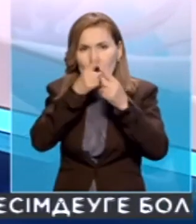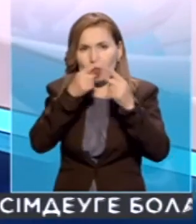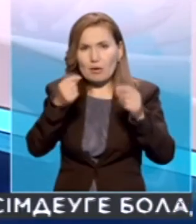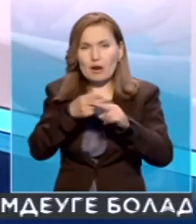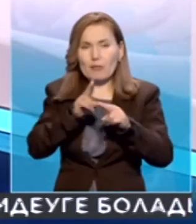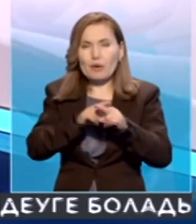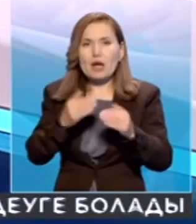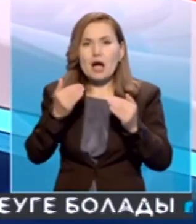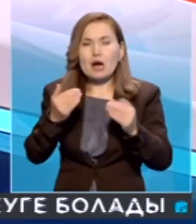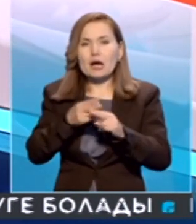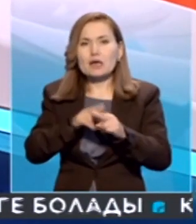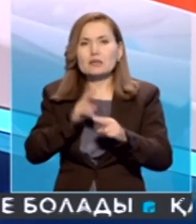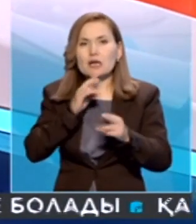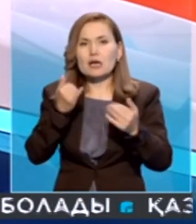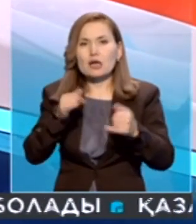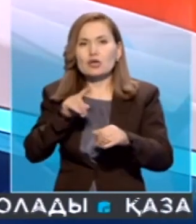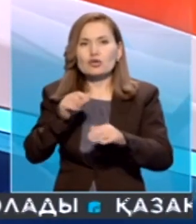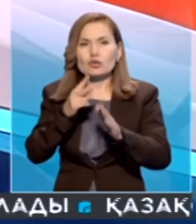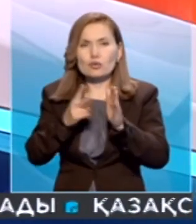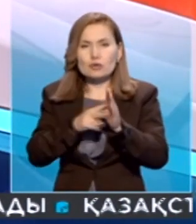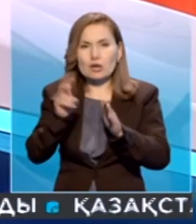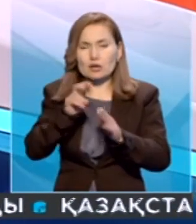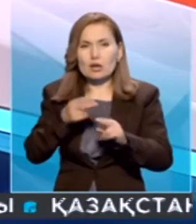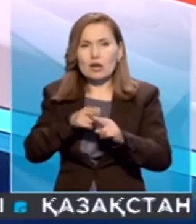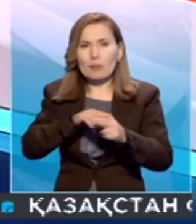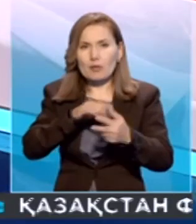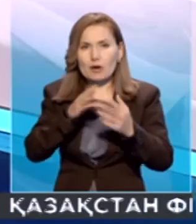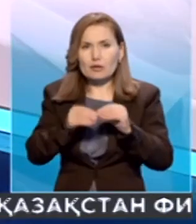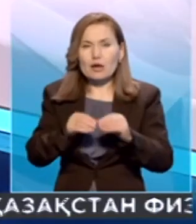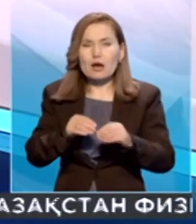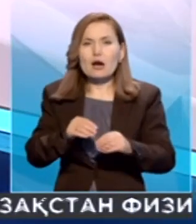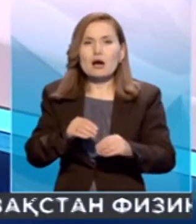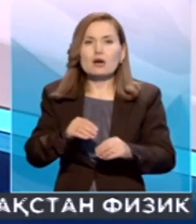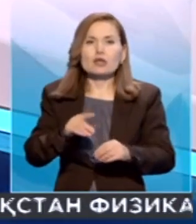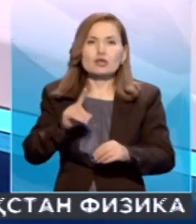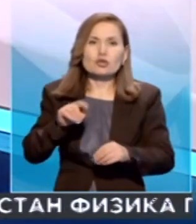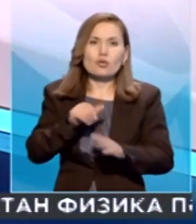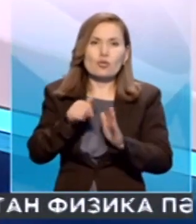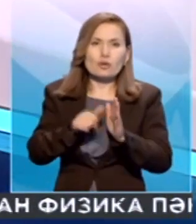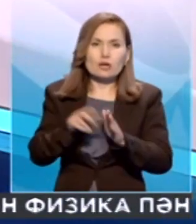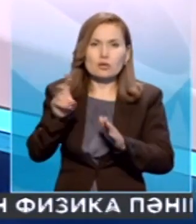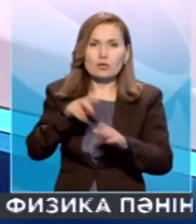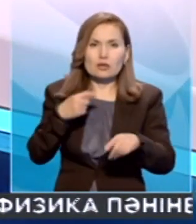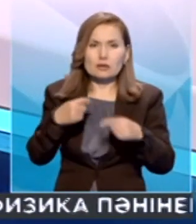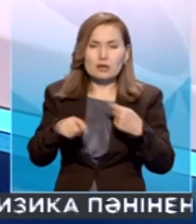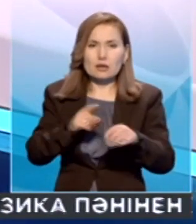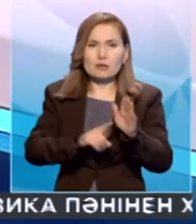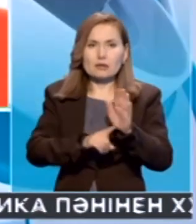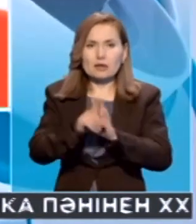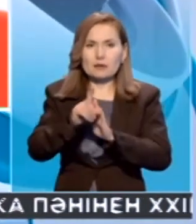Қазір Брент шикізаты 117 доллар, WTI мұнайы 116 долларға сатылып жатыр.